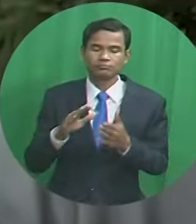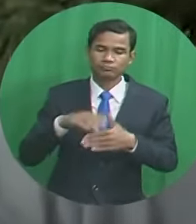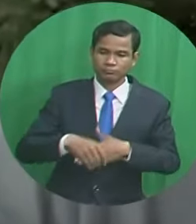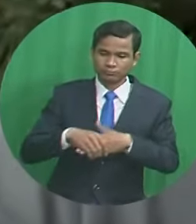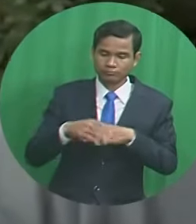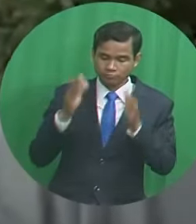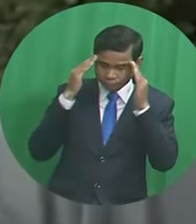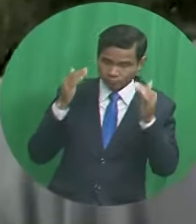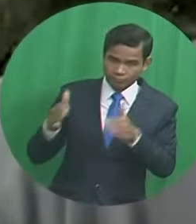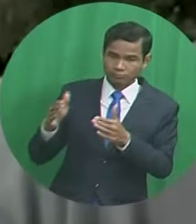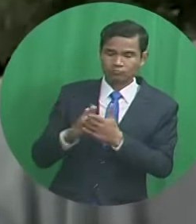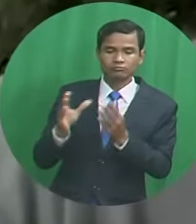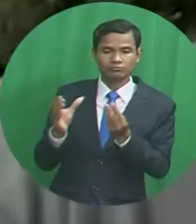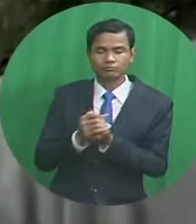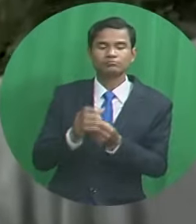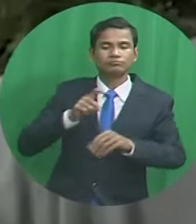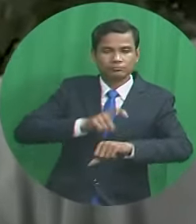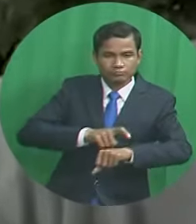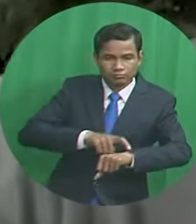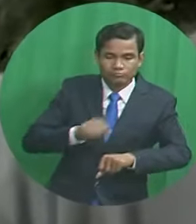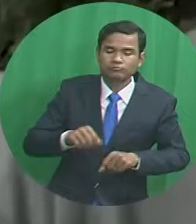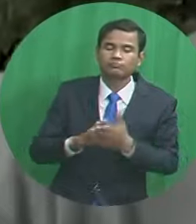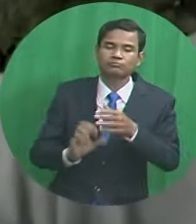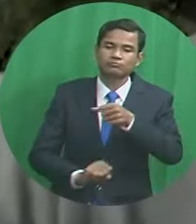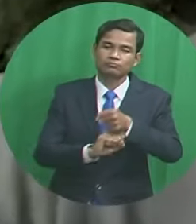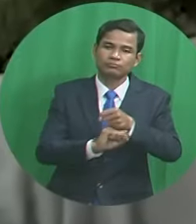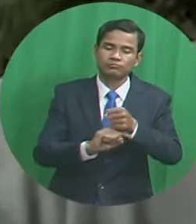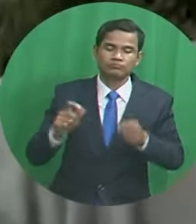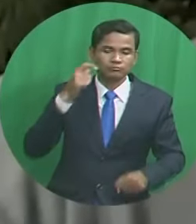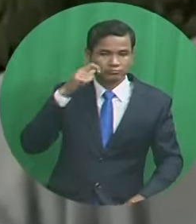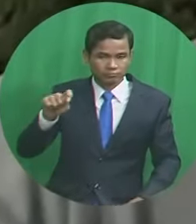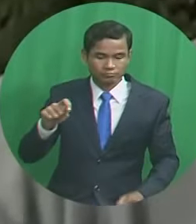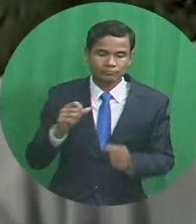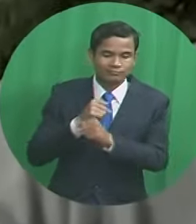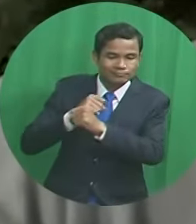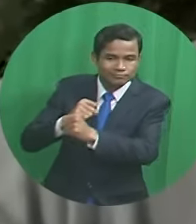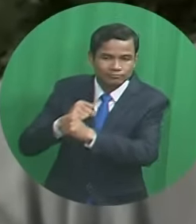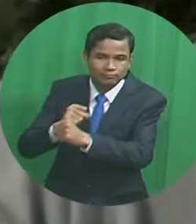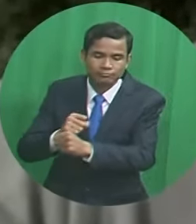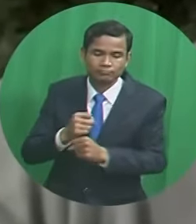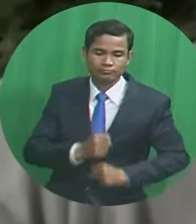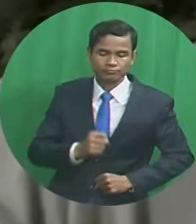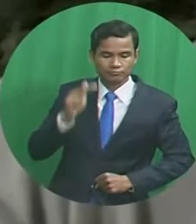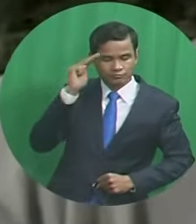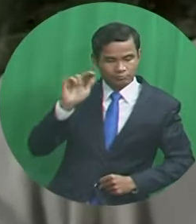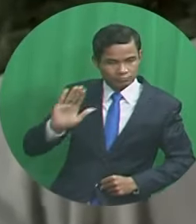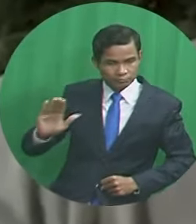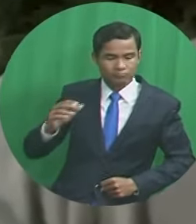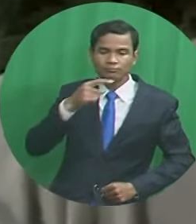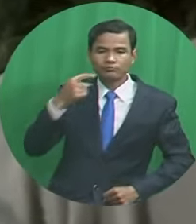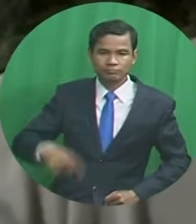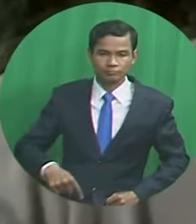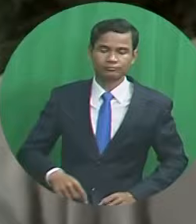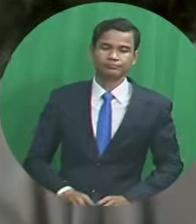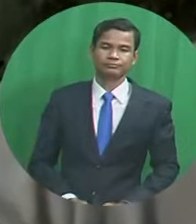ផ្ដោតសំខាន់លើចំនួនពេលវេលានៃការគ្រប់គ្រងសម្រាប់អ៊ុយក្រែនដើម្បីទប់ទល់នឹងកងកម្លាំងរបស់រុស្ស៊ី តា